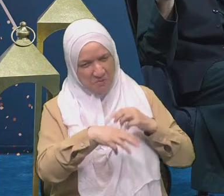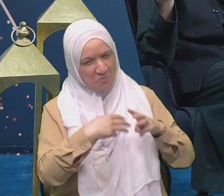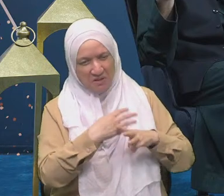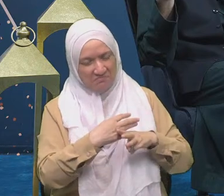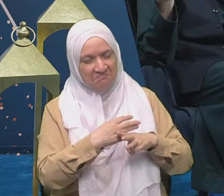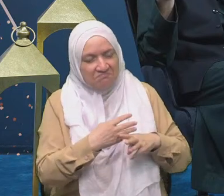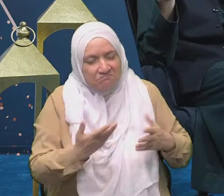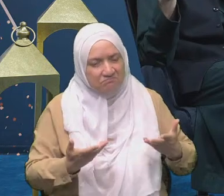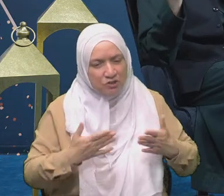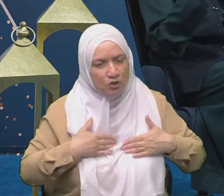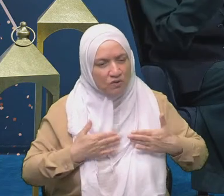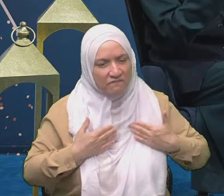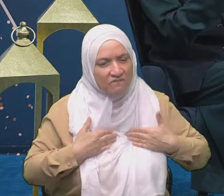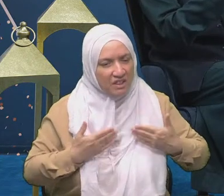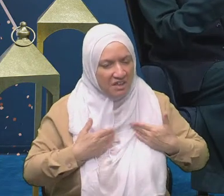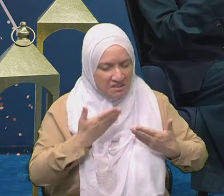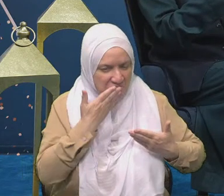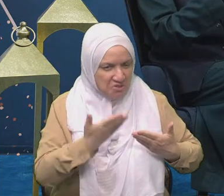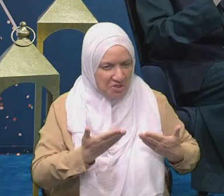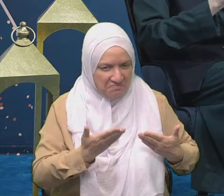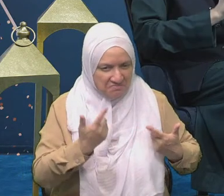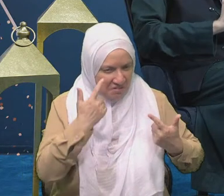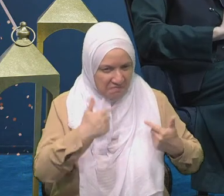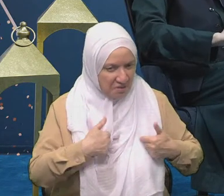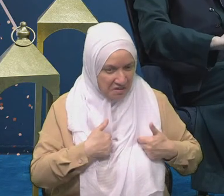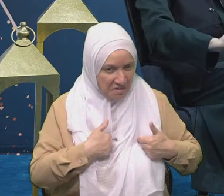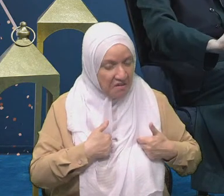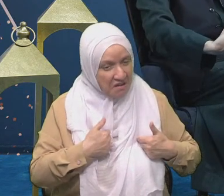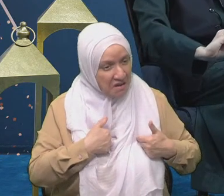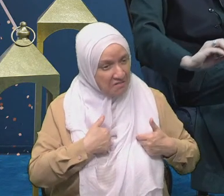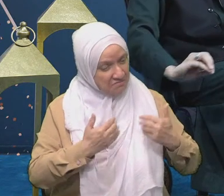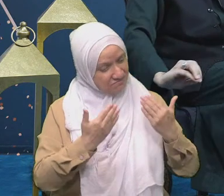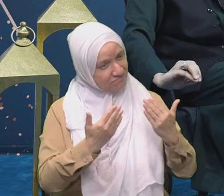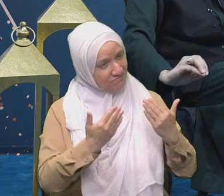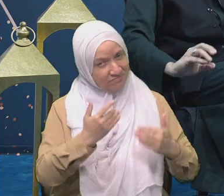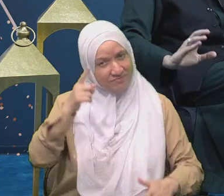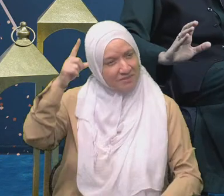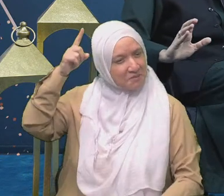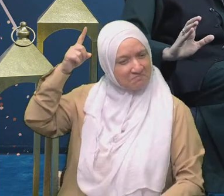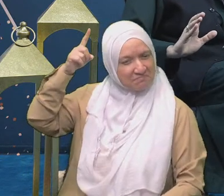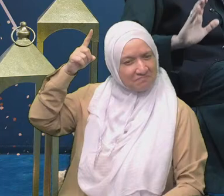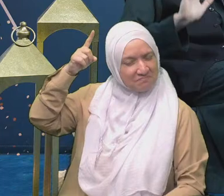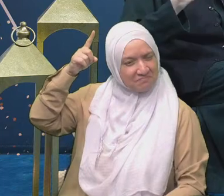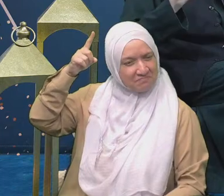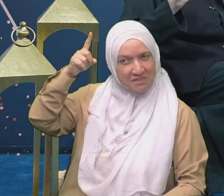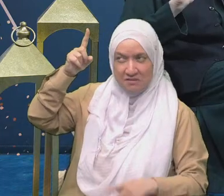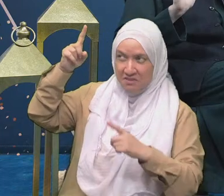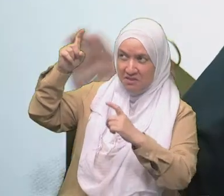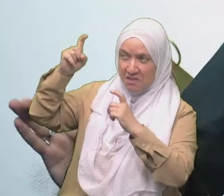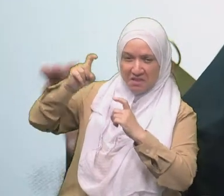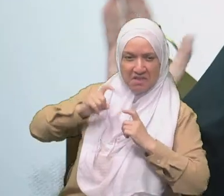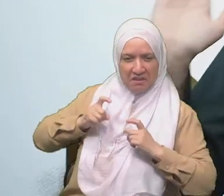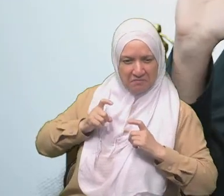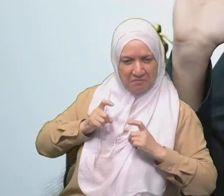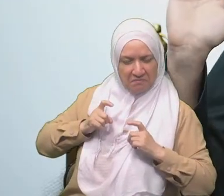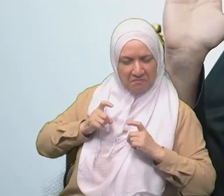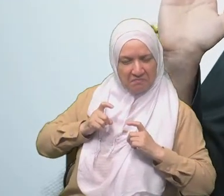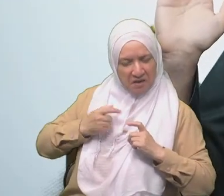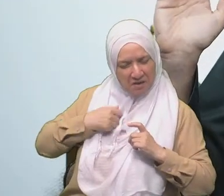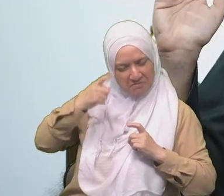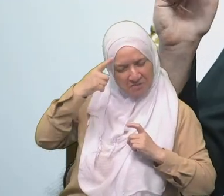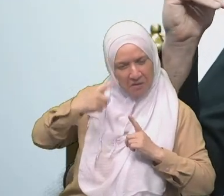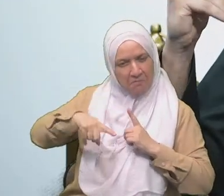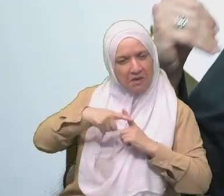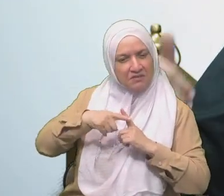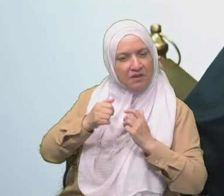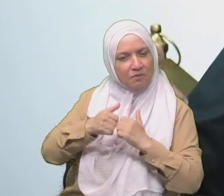Allah subhanahu wa ta'ala. If Allah chooses to distribute the portion of that dua for this dunya, alhamdulillah, I will thank Allah. وَلَئِن شَكَرْتُمْ